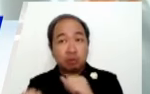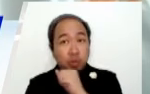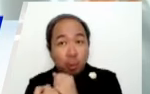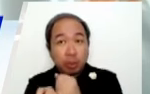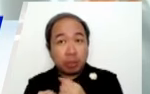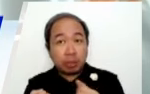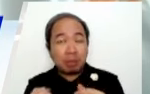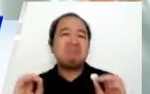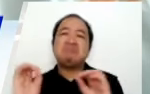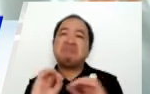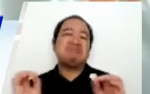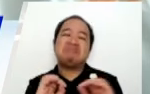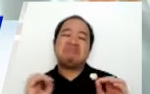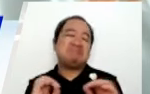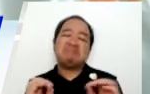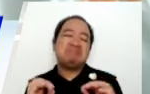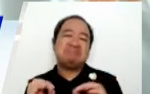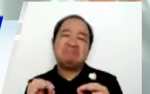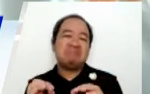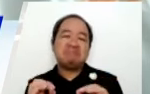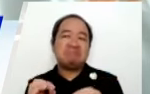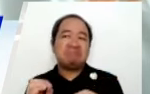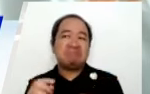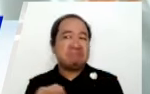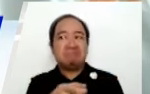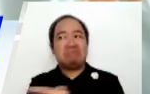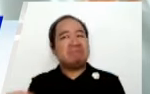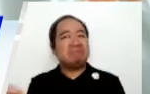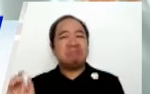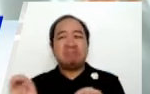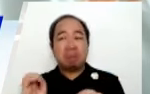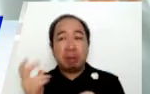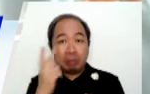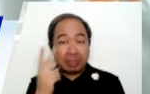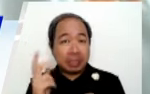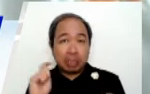at wala akong nakitang pagbabago.